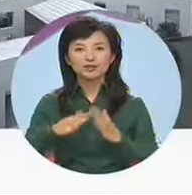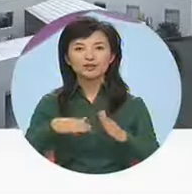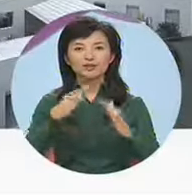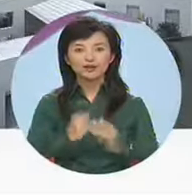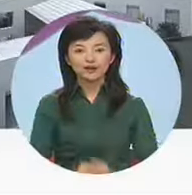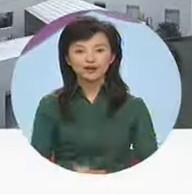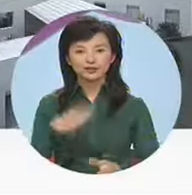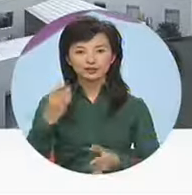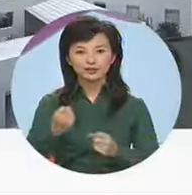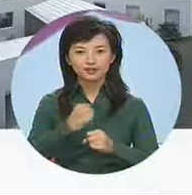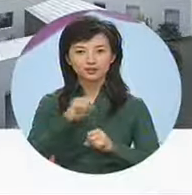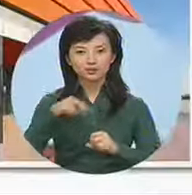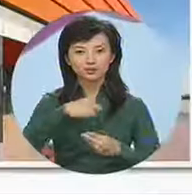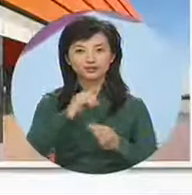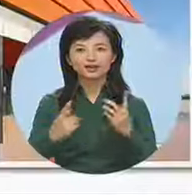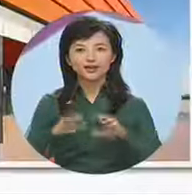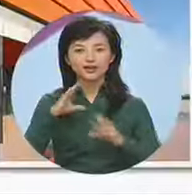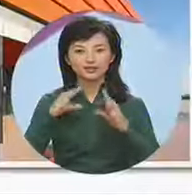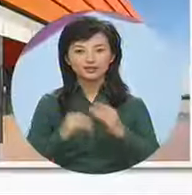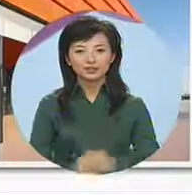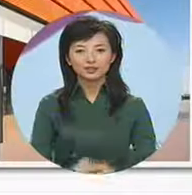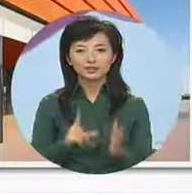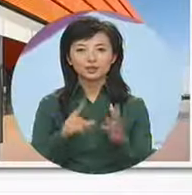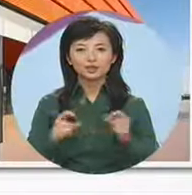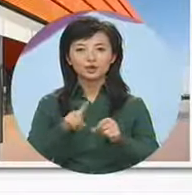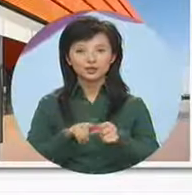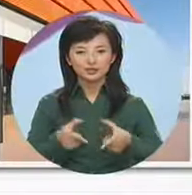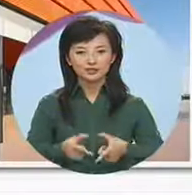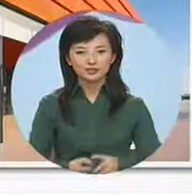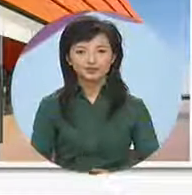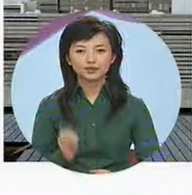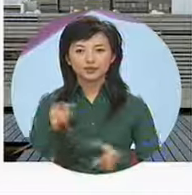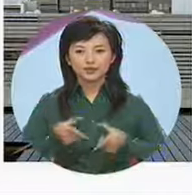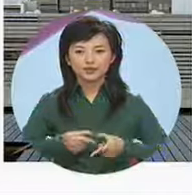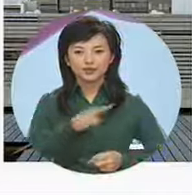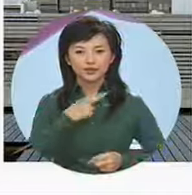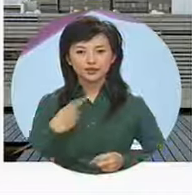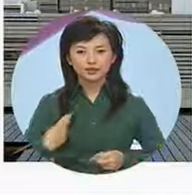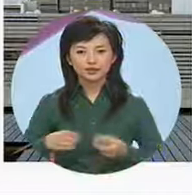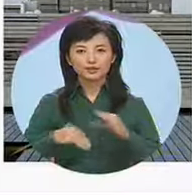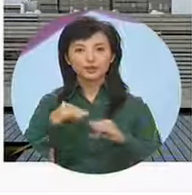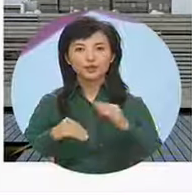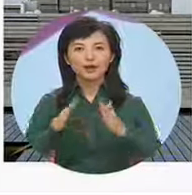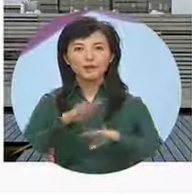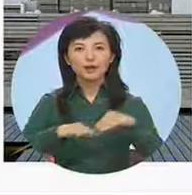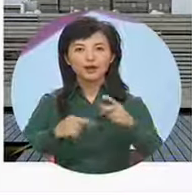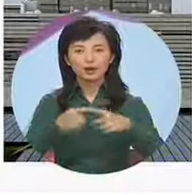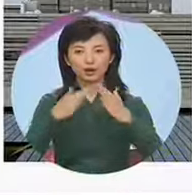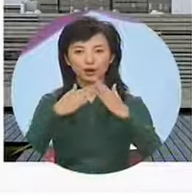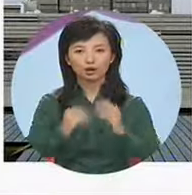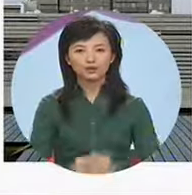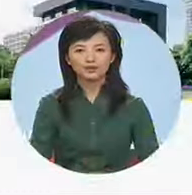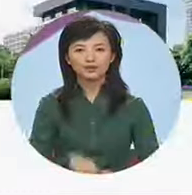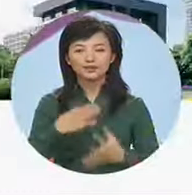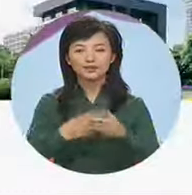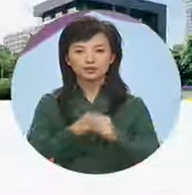卓强的中新生态城张明的同济创意中心曹晓新的北京市人民检察院新办公楼齐滨的海淀